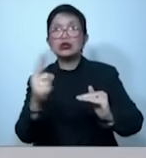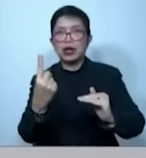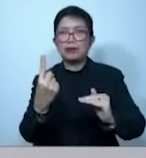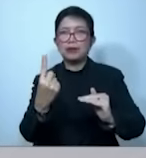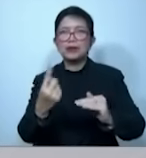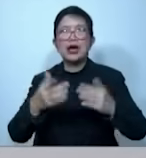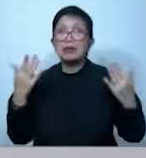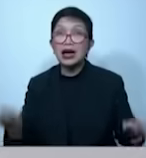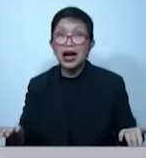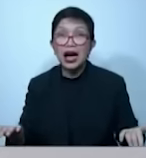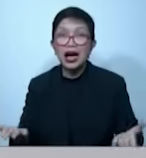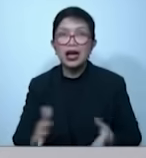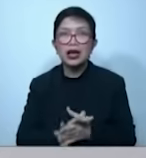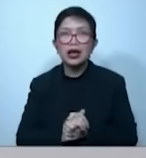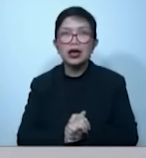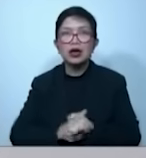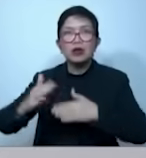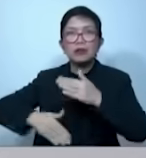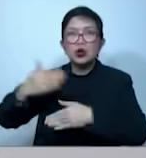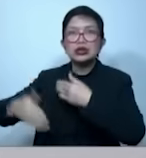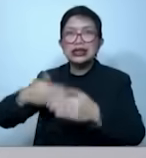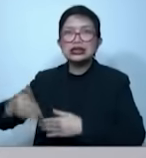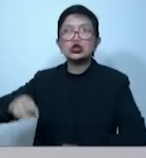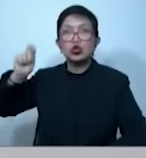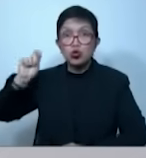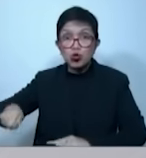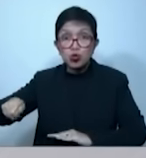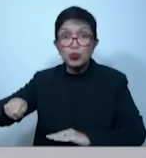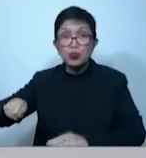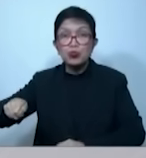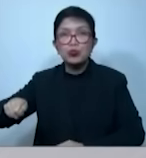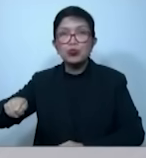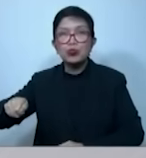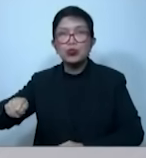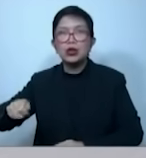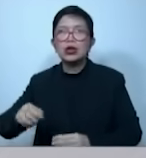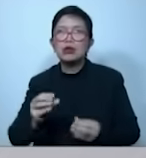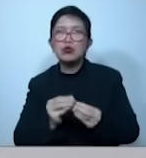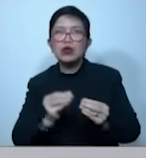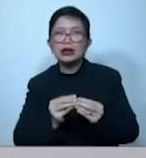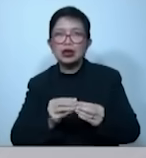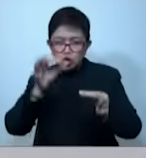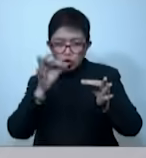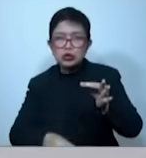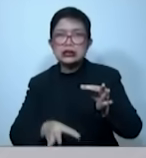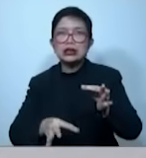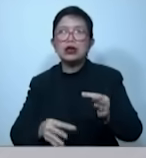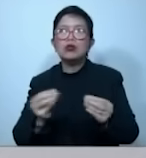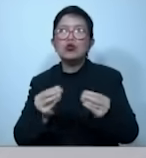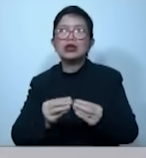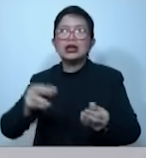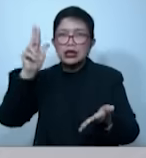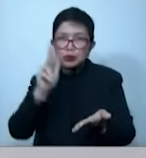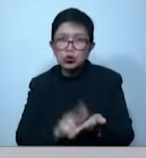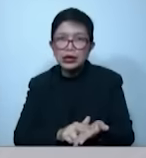Apakah kemudian proses legal dan kemudian mencari keputusan yang adil bisa dilakukan